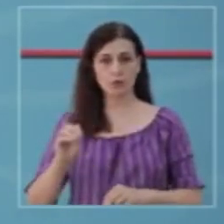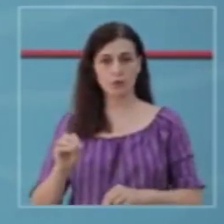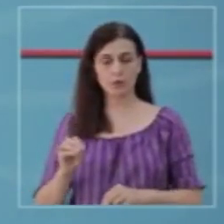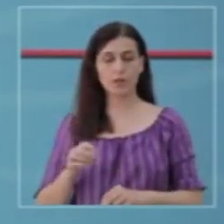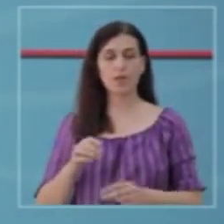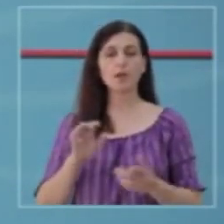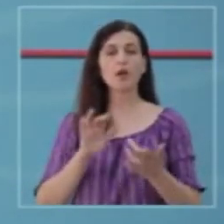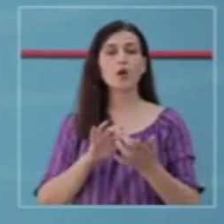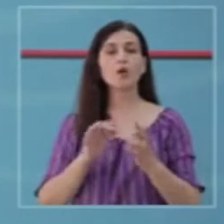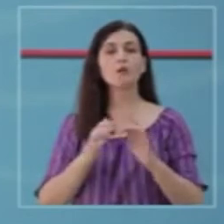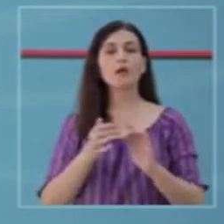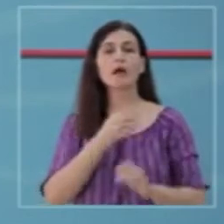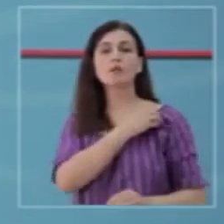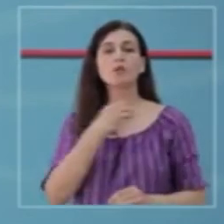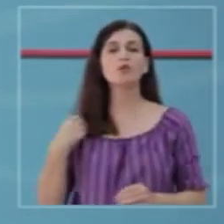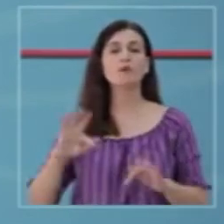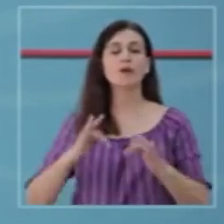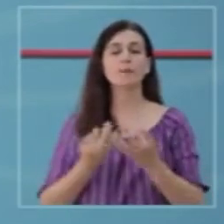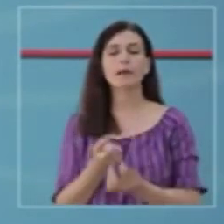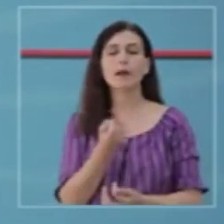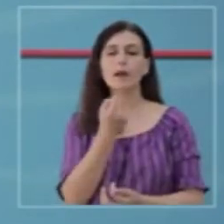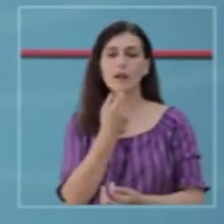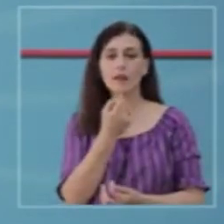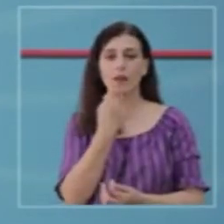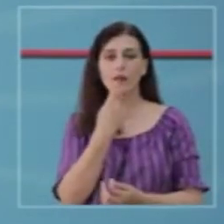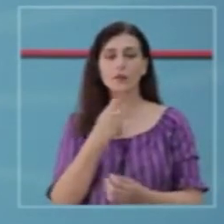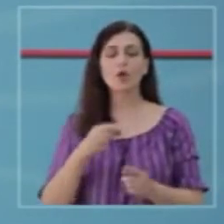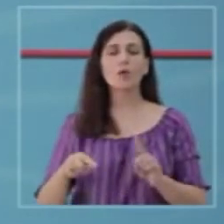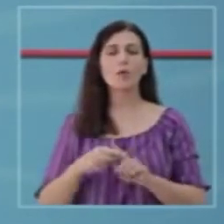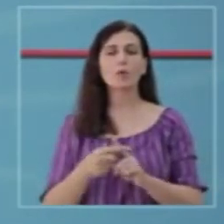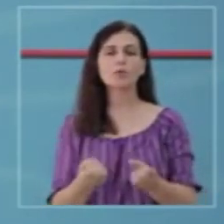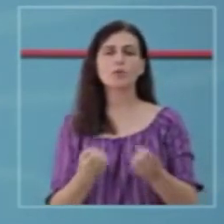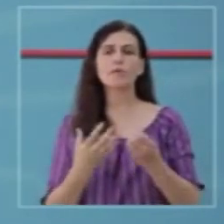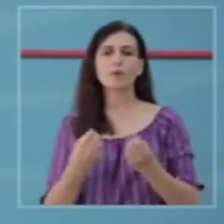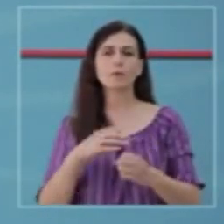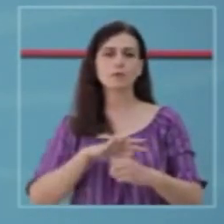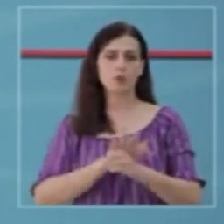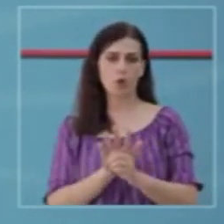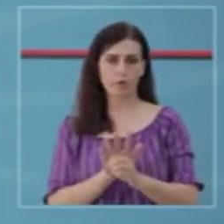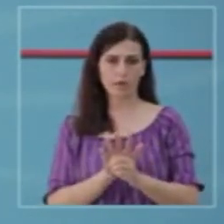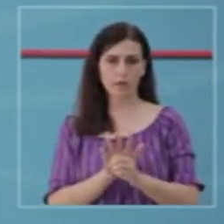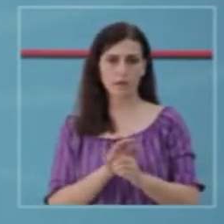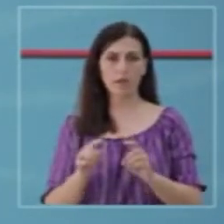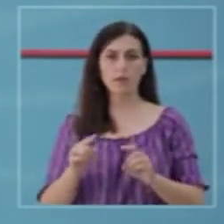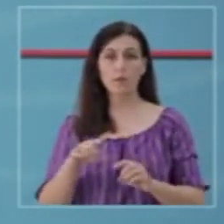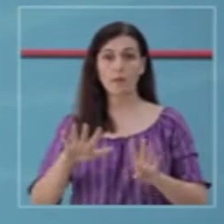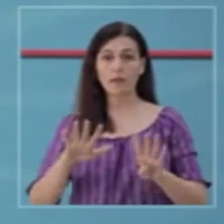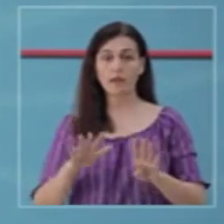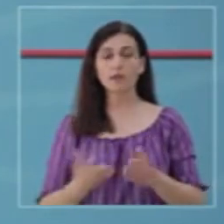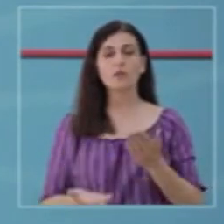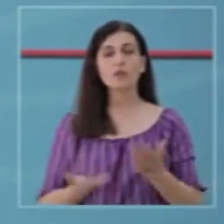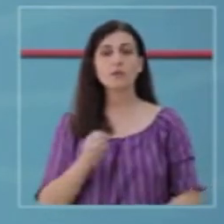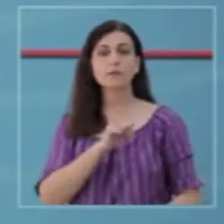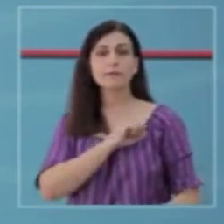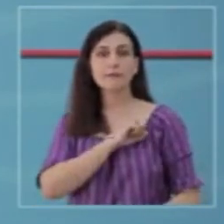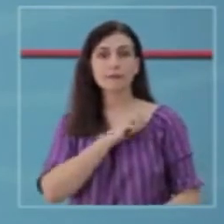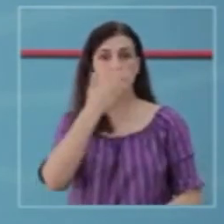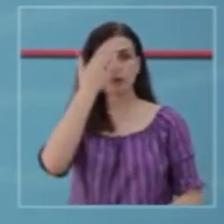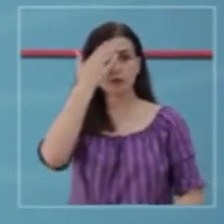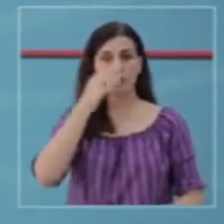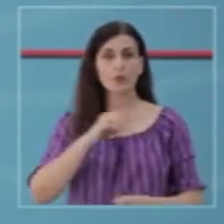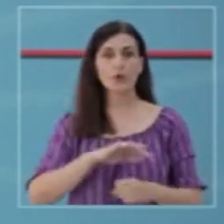0800 20 20 me mjekun e familjes për barnat me rimbursim dhe informacione rreth COVID-19. Nëse dyshoni se jeni të